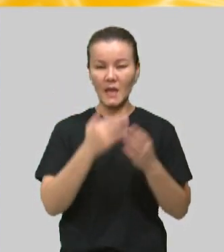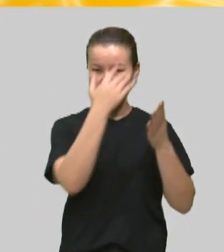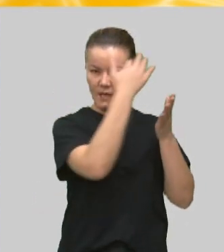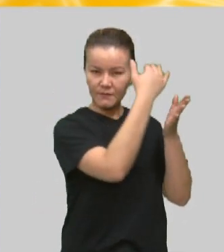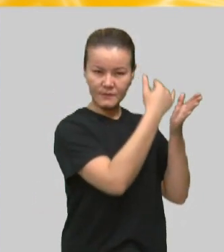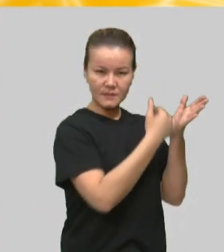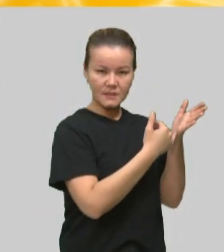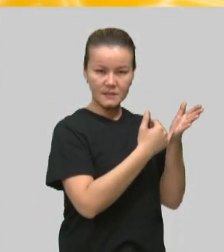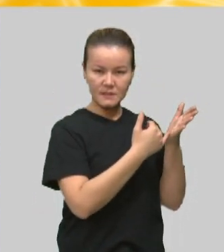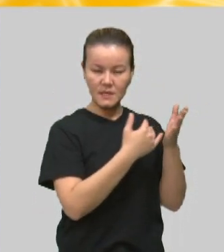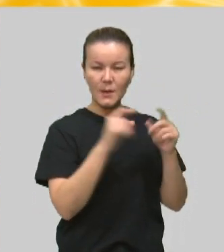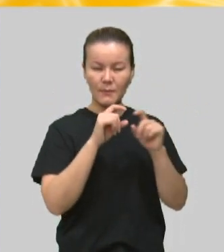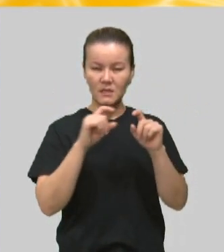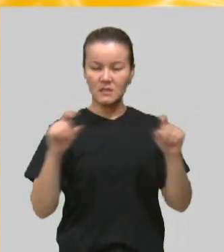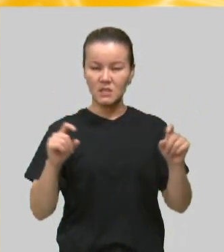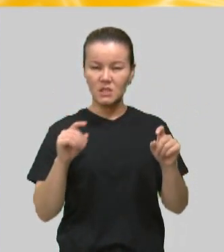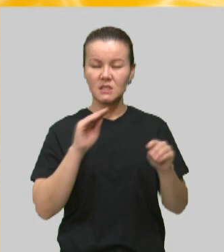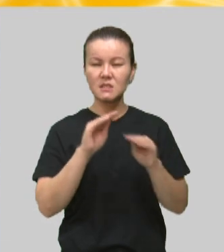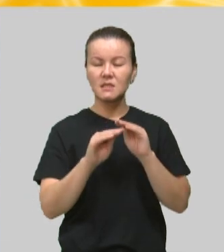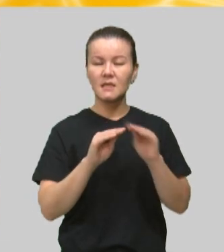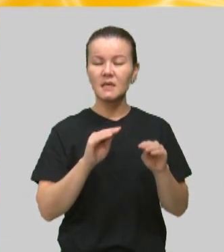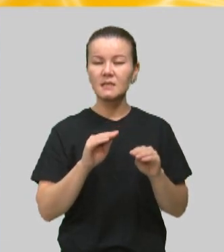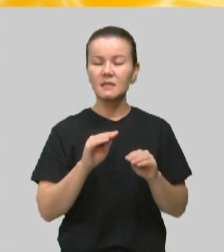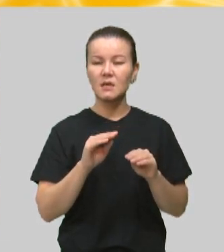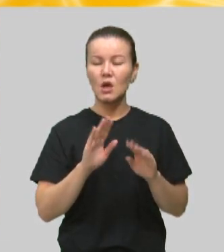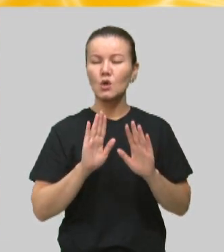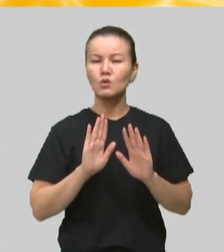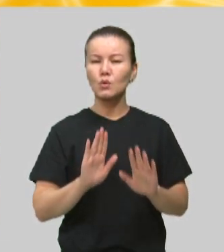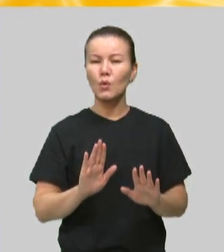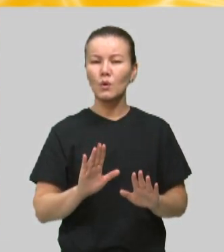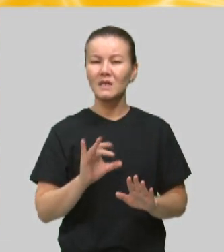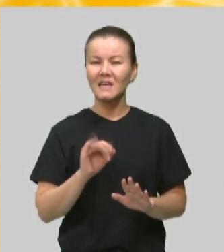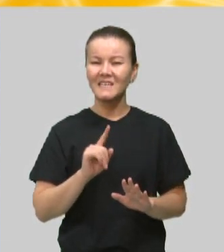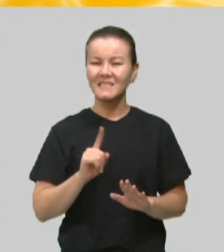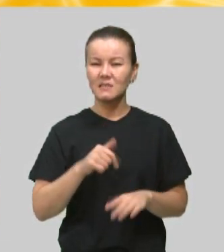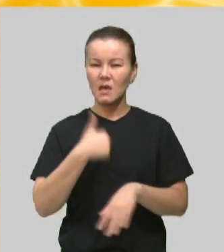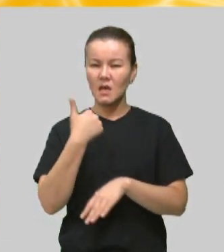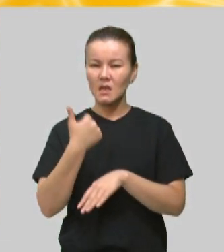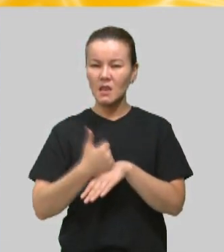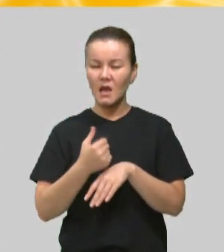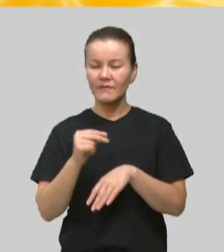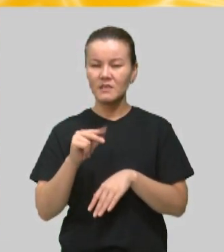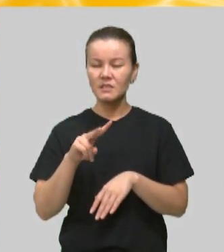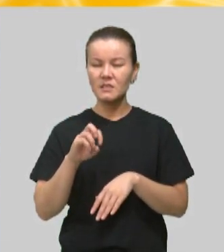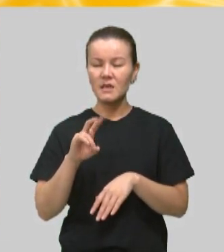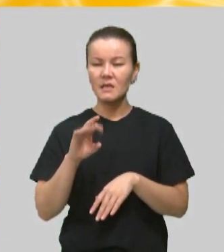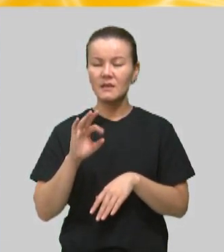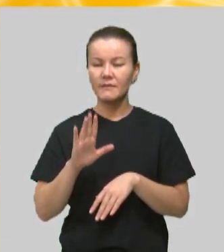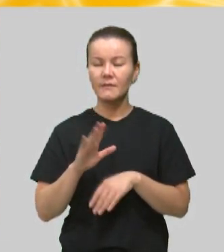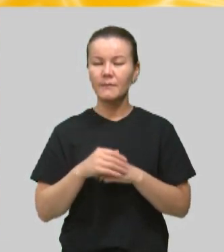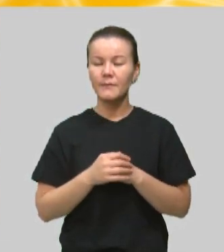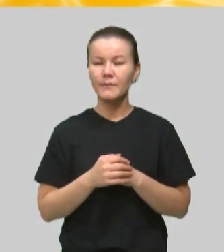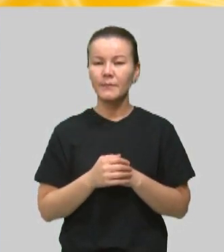тексте предложения состоят только из главных членов.